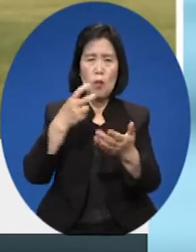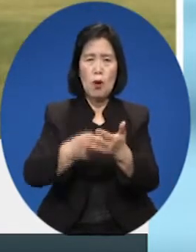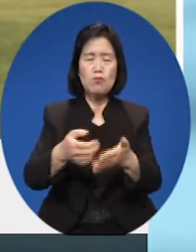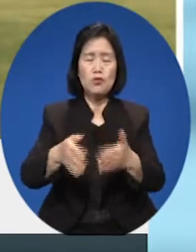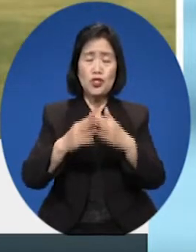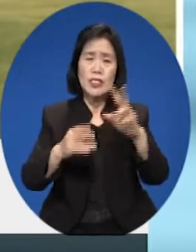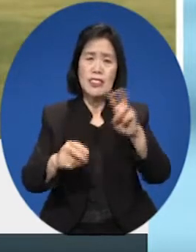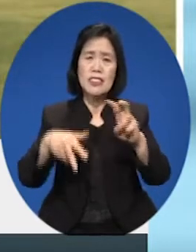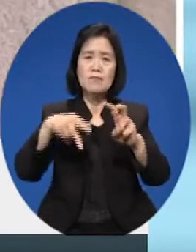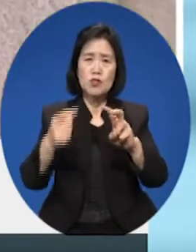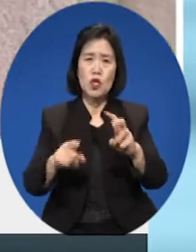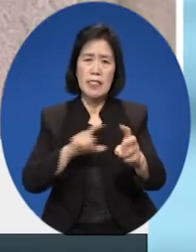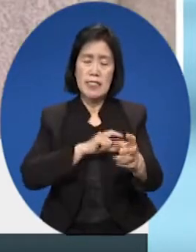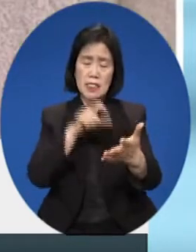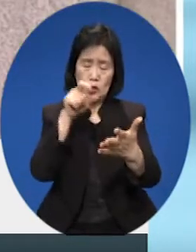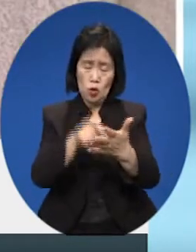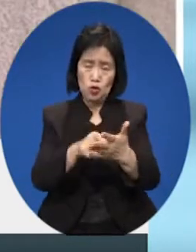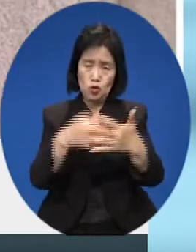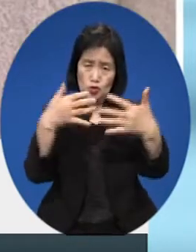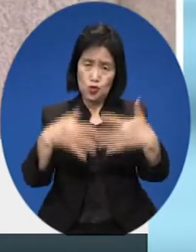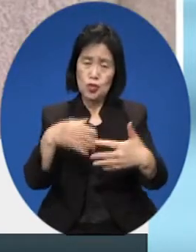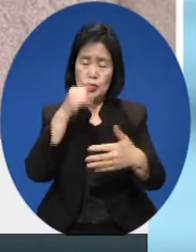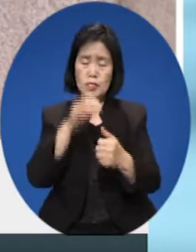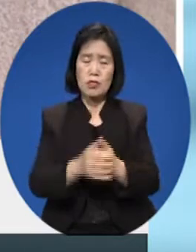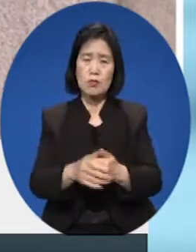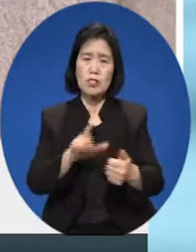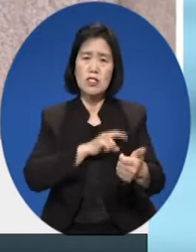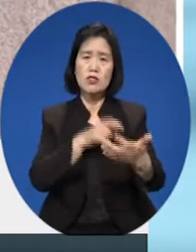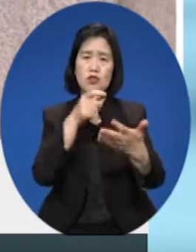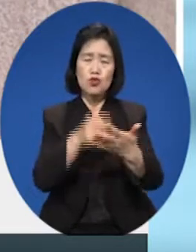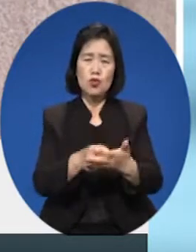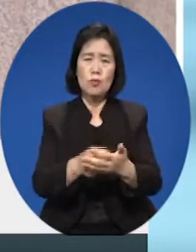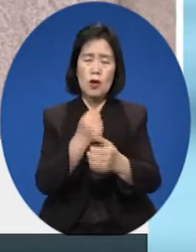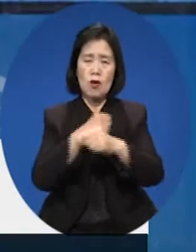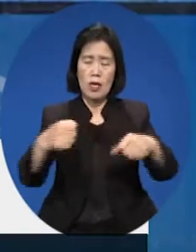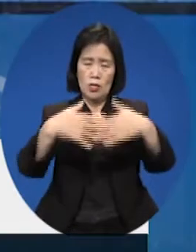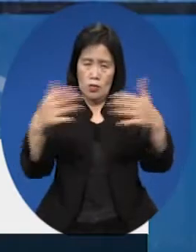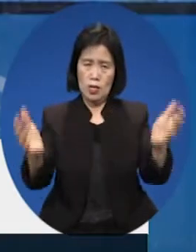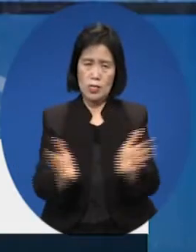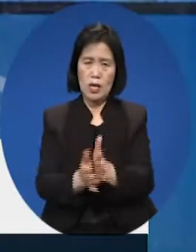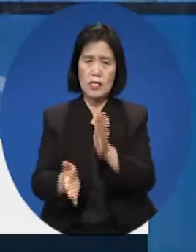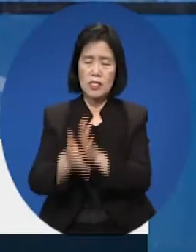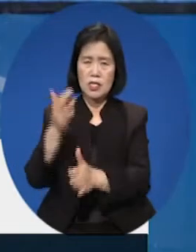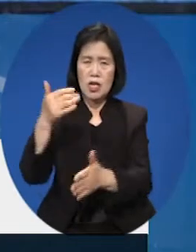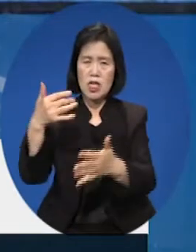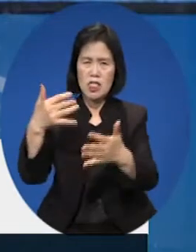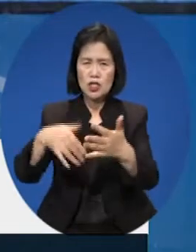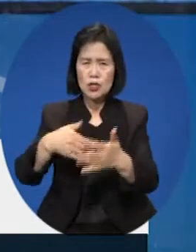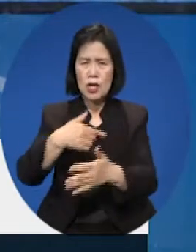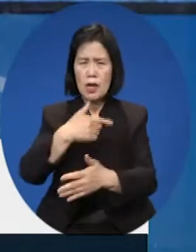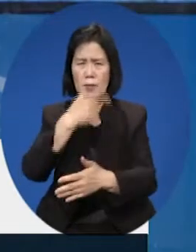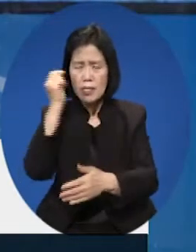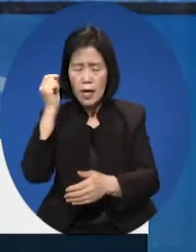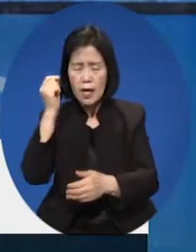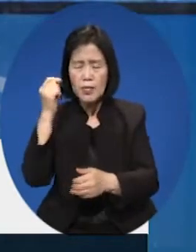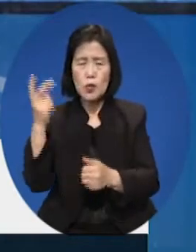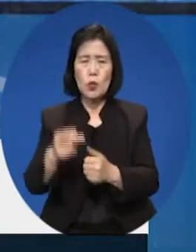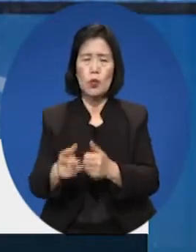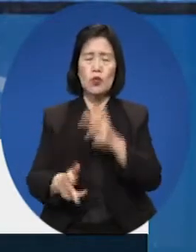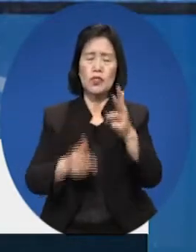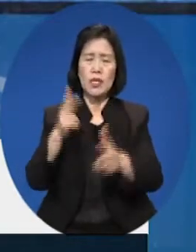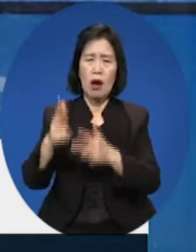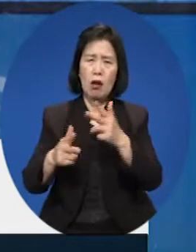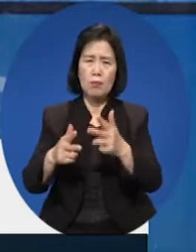20조에 이제 등록 규정 이라는 있습니다 그런데 여기 잘 살펴보면 광역단체가 시설 기준에 미달 하거나 아니면 은 사업